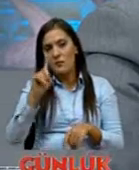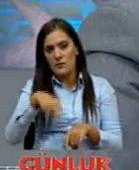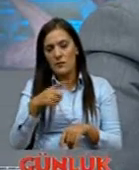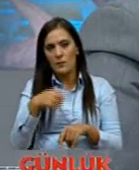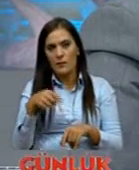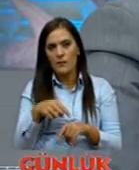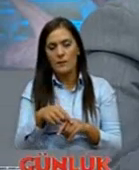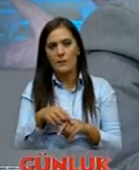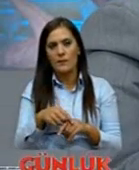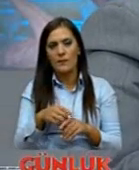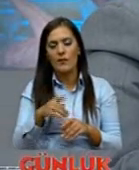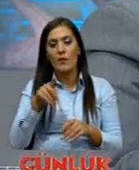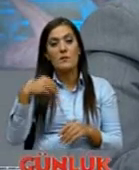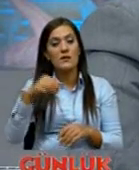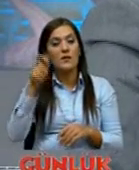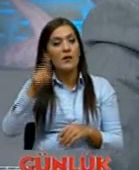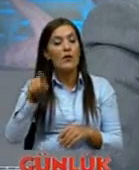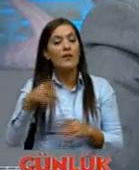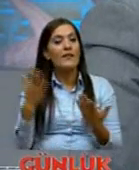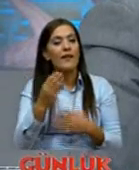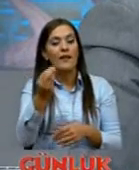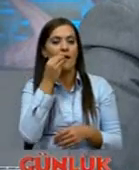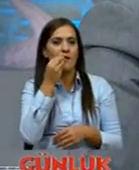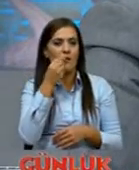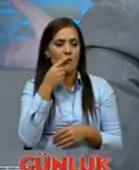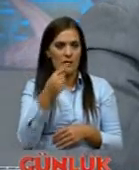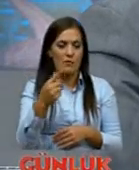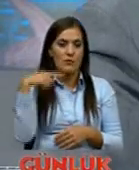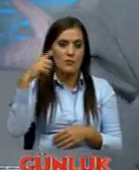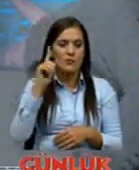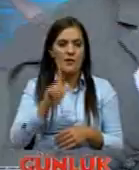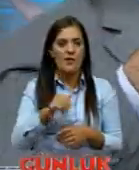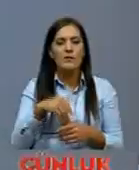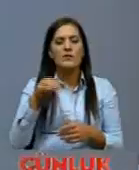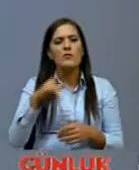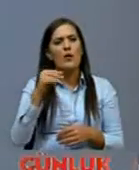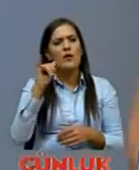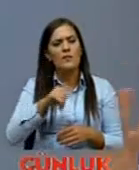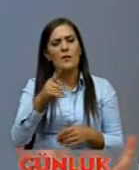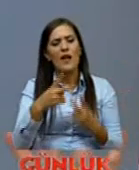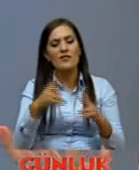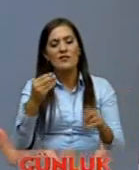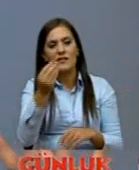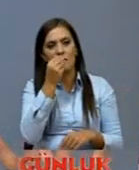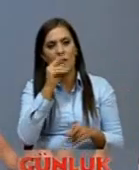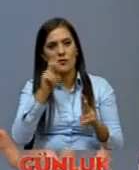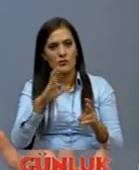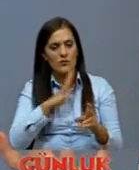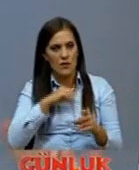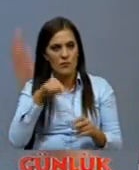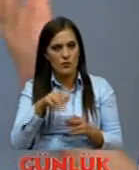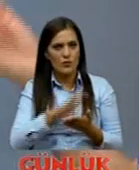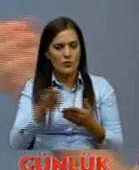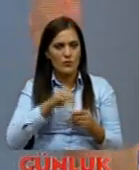zaman o zaman satan acaba ondan ne kadar yiyor? Çok haklısınız. Yani bir de tabii açık gıdalar konusu var burada